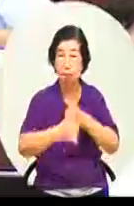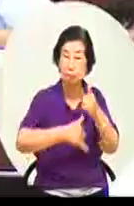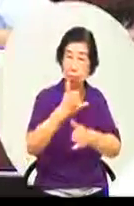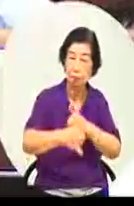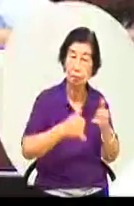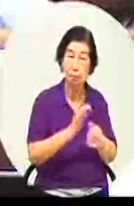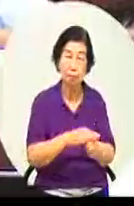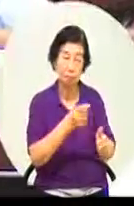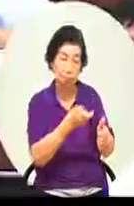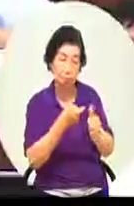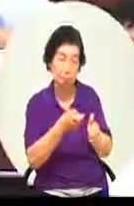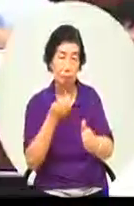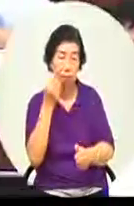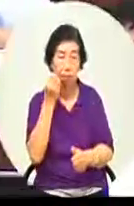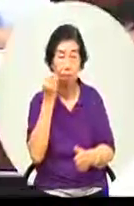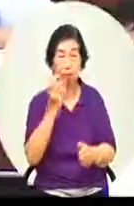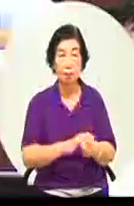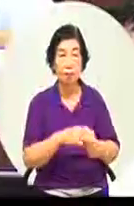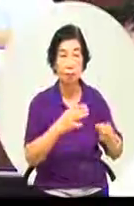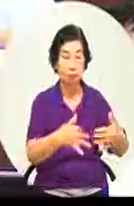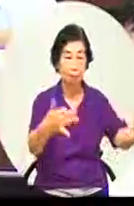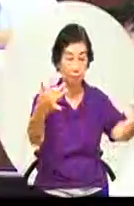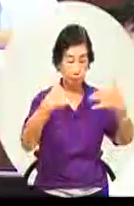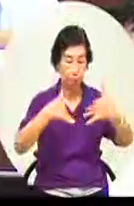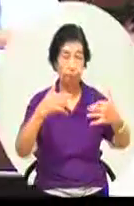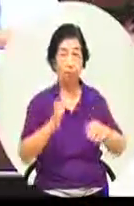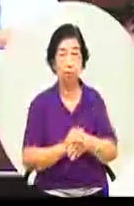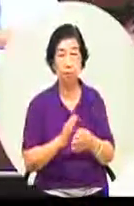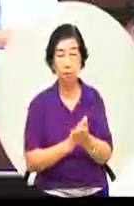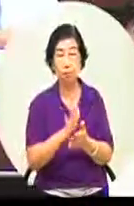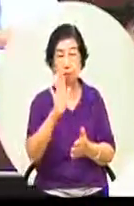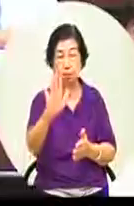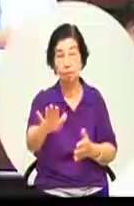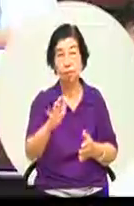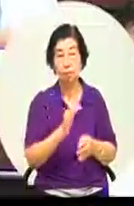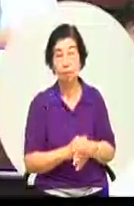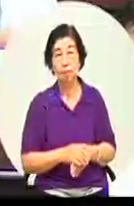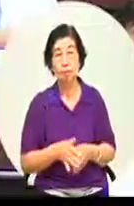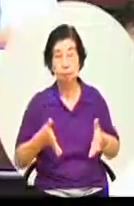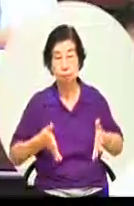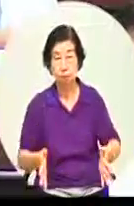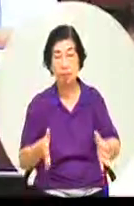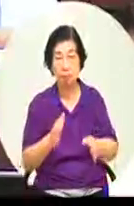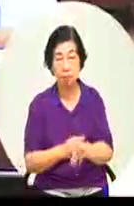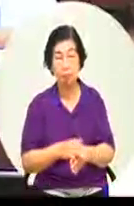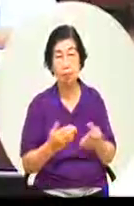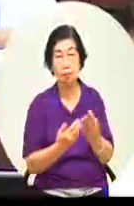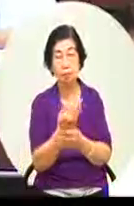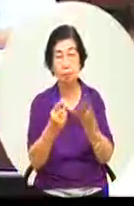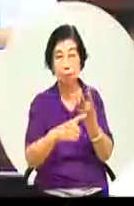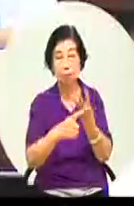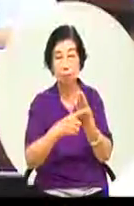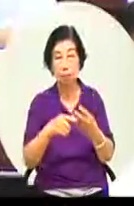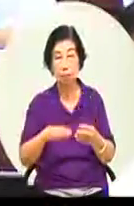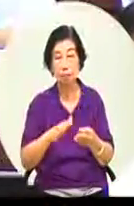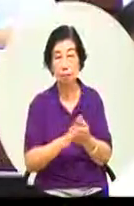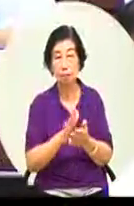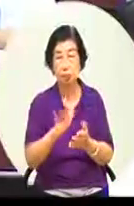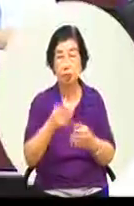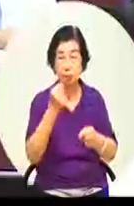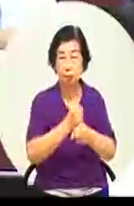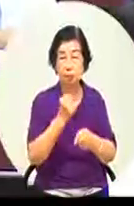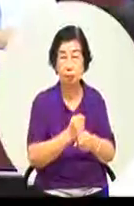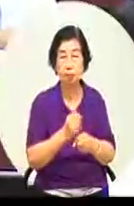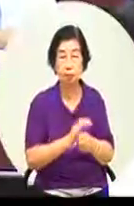引观光的这个人潮。那对于未来我们在地产业的这个部分呢，当然我在我的报告里面有提到我们未来工作的重